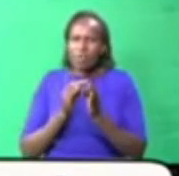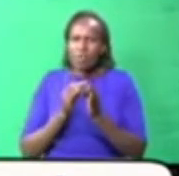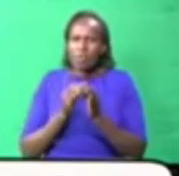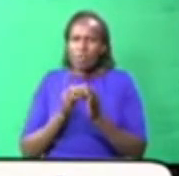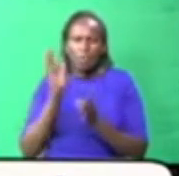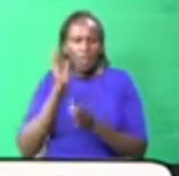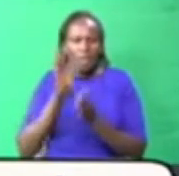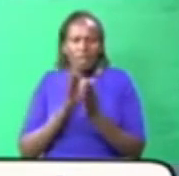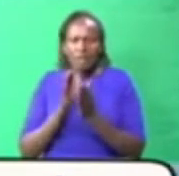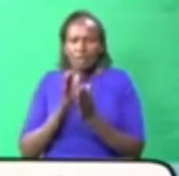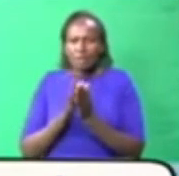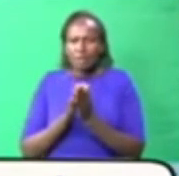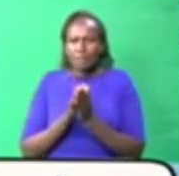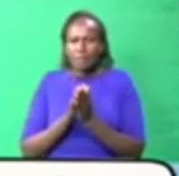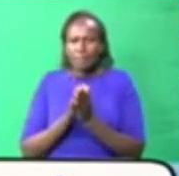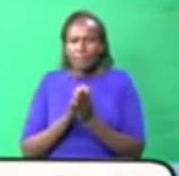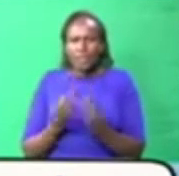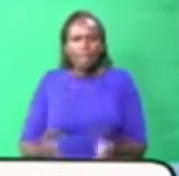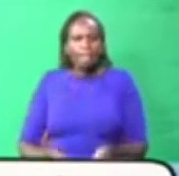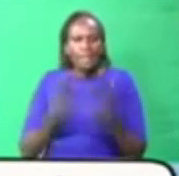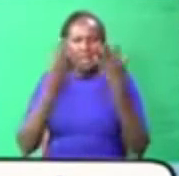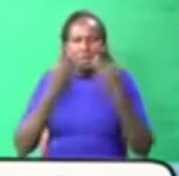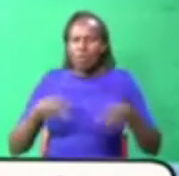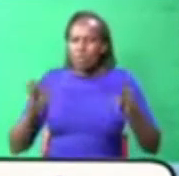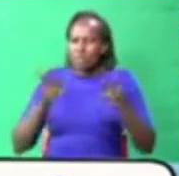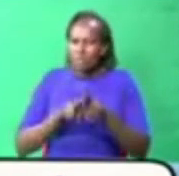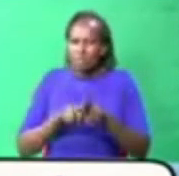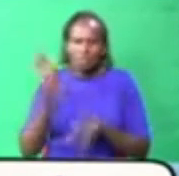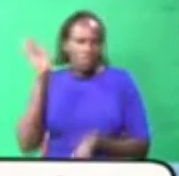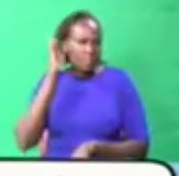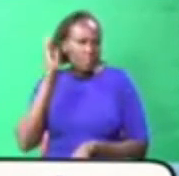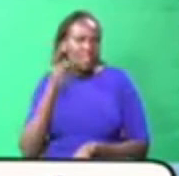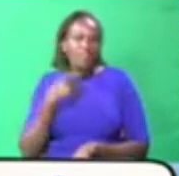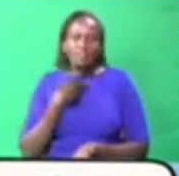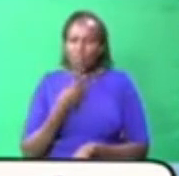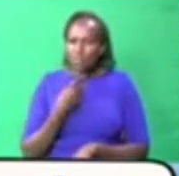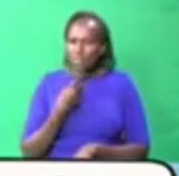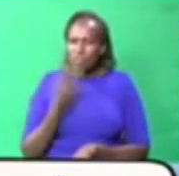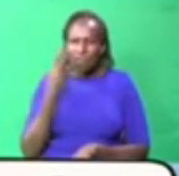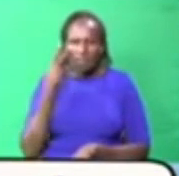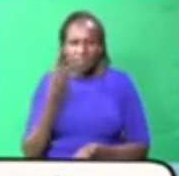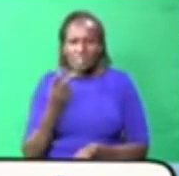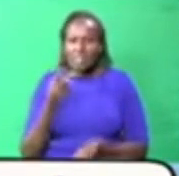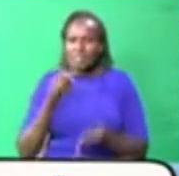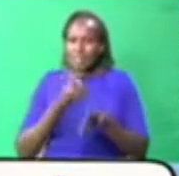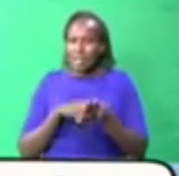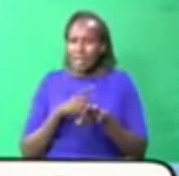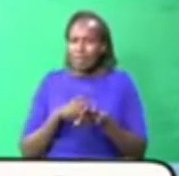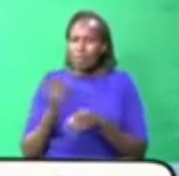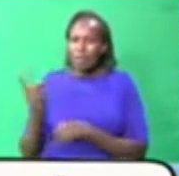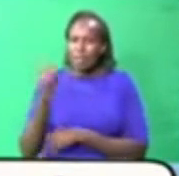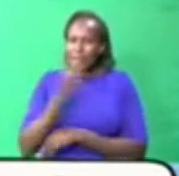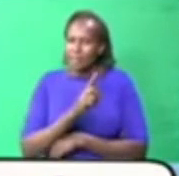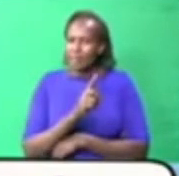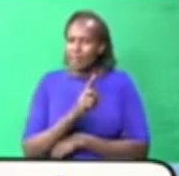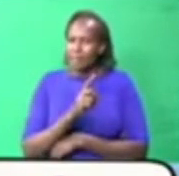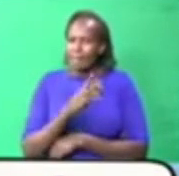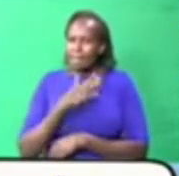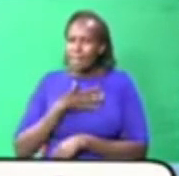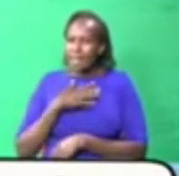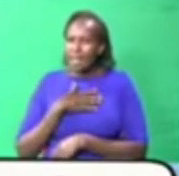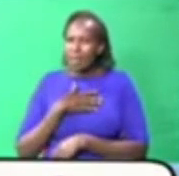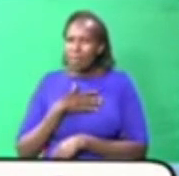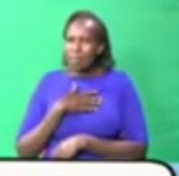ishara zitatendeka. Unajua tumesikia sauti, tumeona wakati kama siku moja wakati wa the Acts